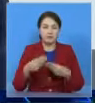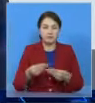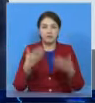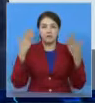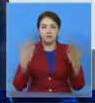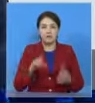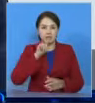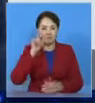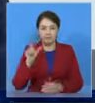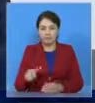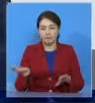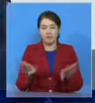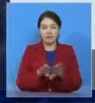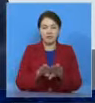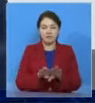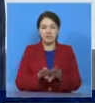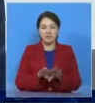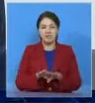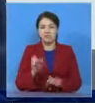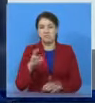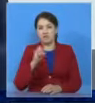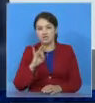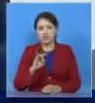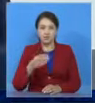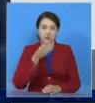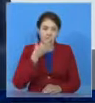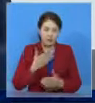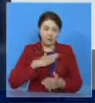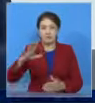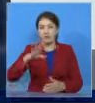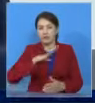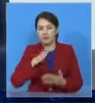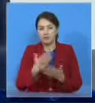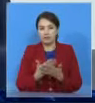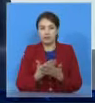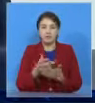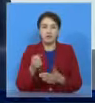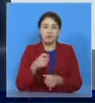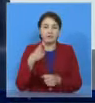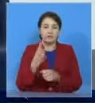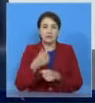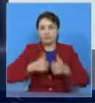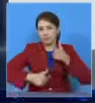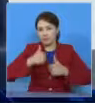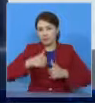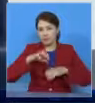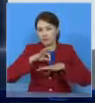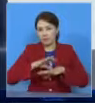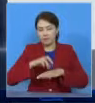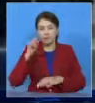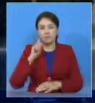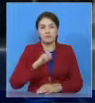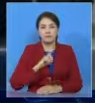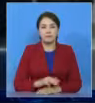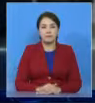Қазіргі таңда жастарға осы жанр ұнамды болғаннан кейін осы саланы да бір конкурс ретінде ұйымдастырып көрген